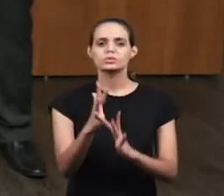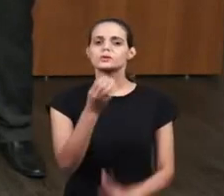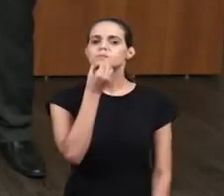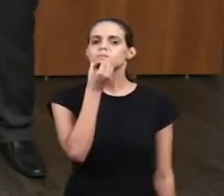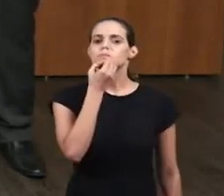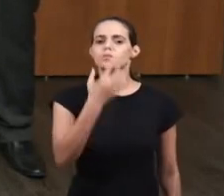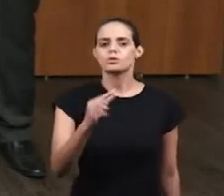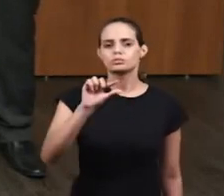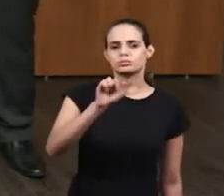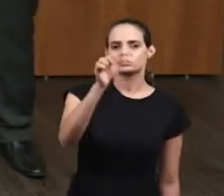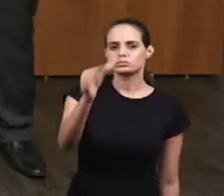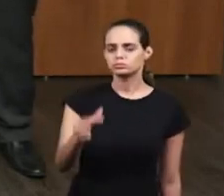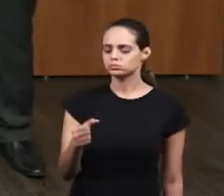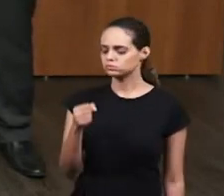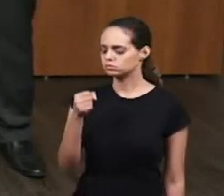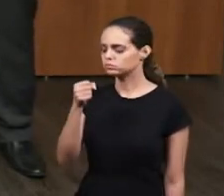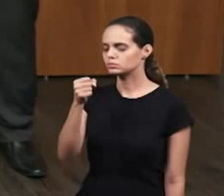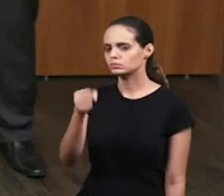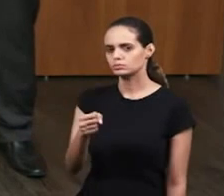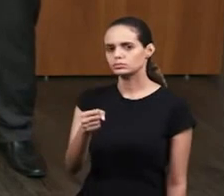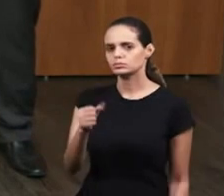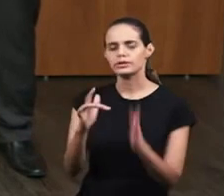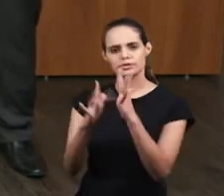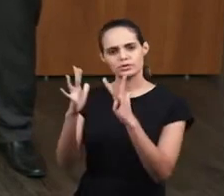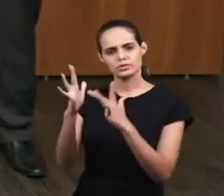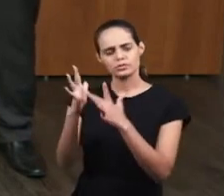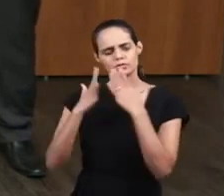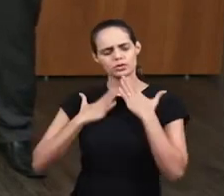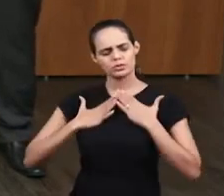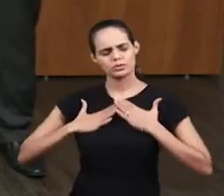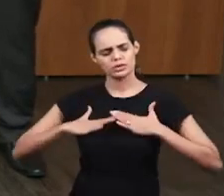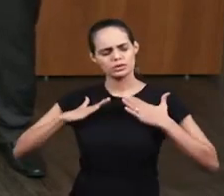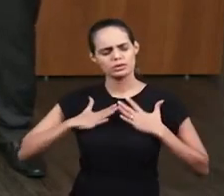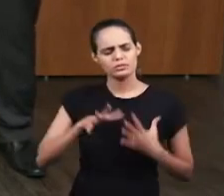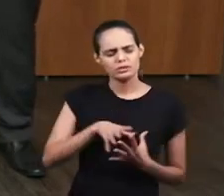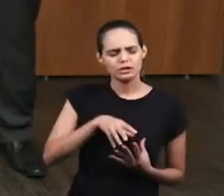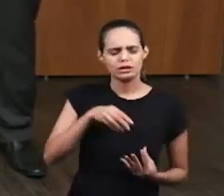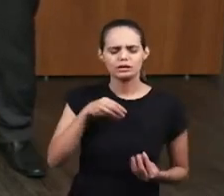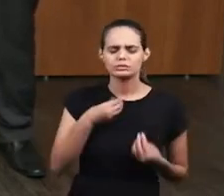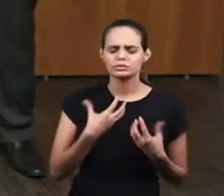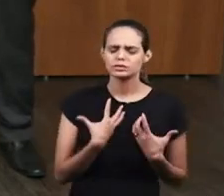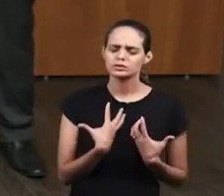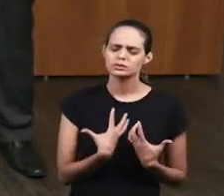Lese die Psalmen, die hier zitierten Psalmen